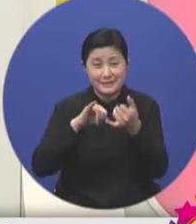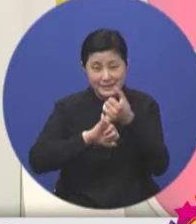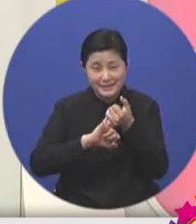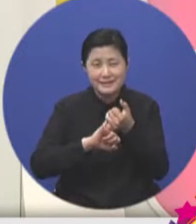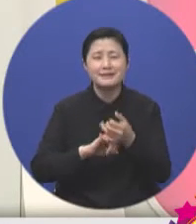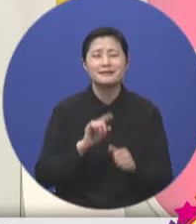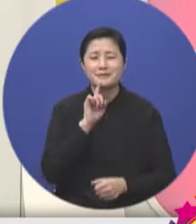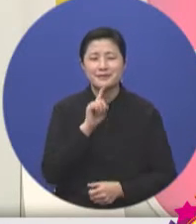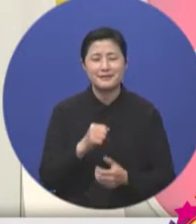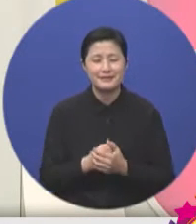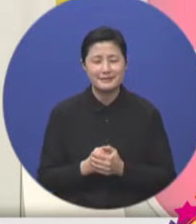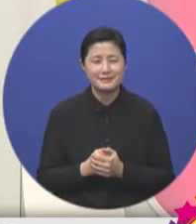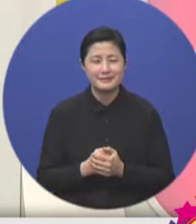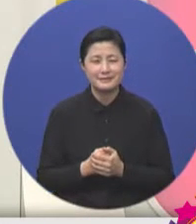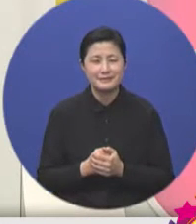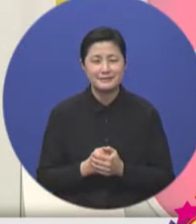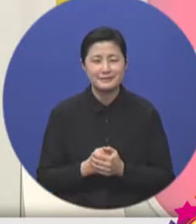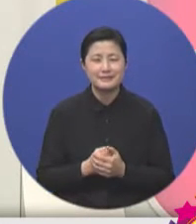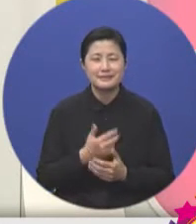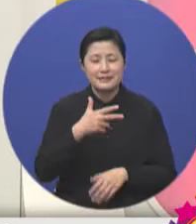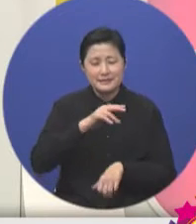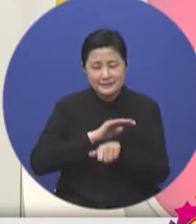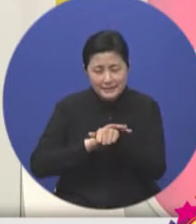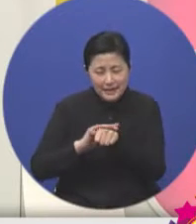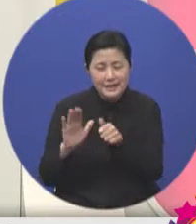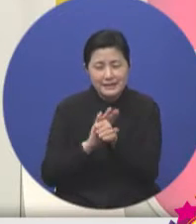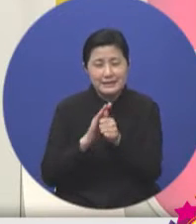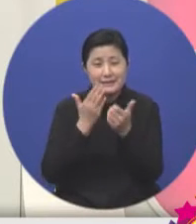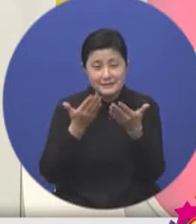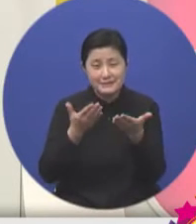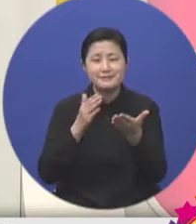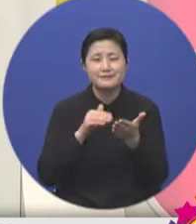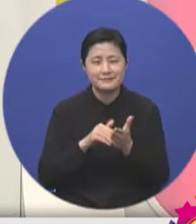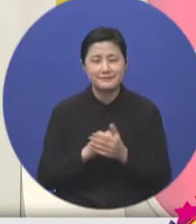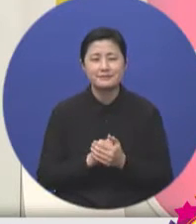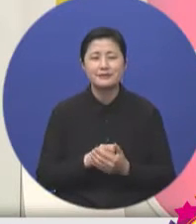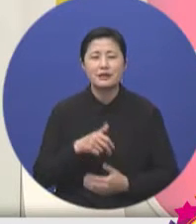해드리쿠다에. 잘 해드리겠다. 예. 네, 그러니까 잘